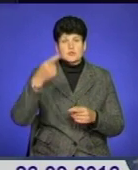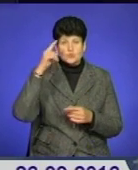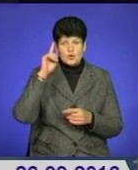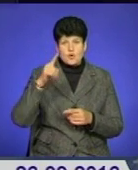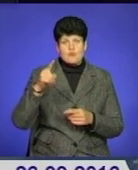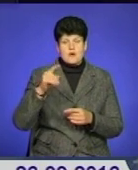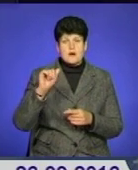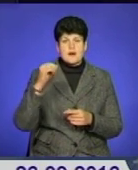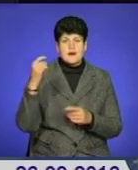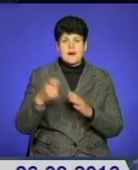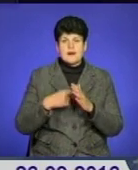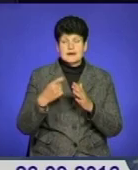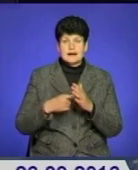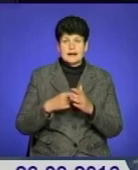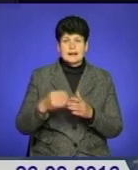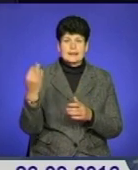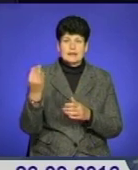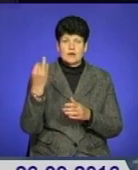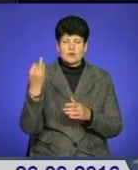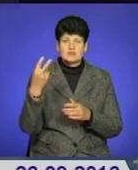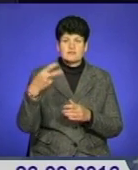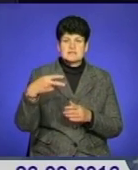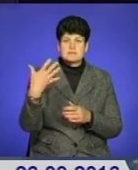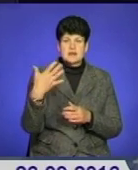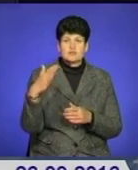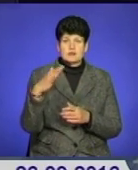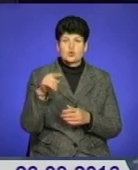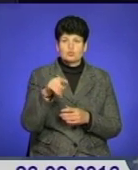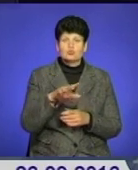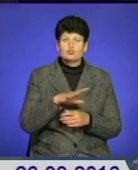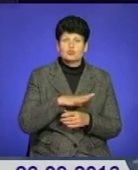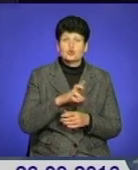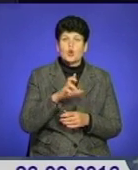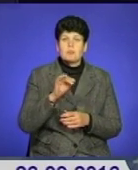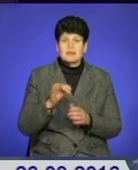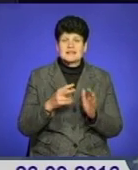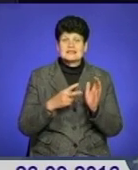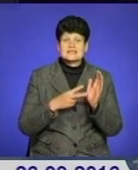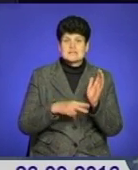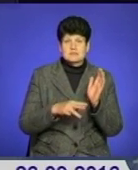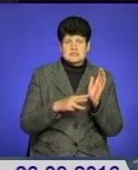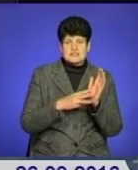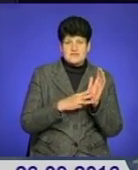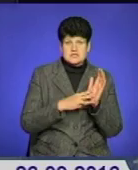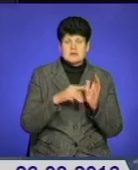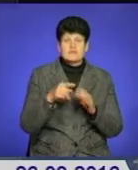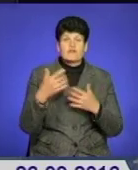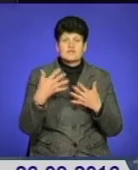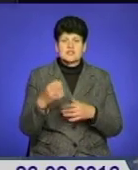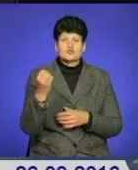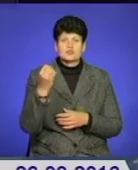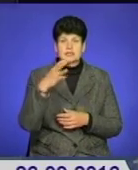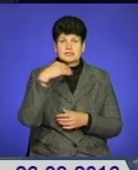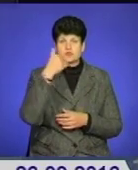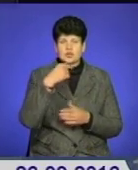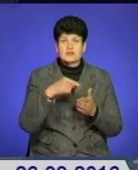історика, мистецтвознавця. 25 вересня йому виповнилося 78. Та вже 14-й рік тернопільська громада відзначає